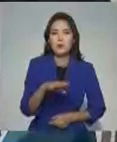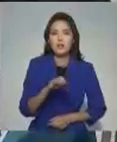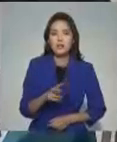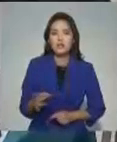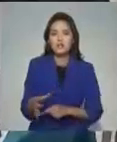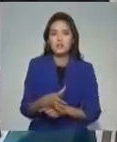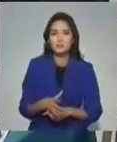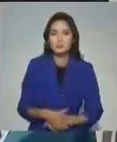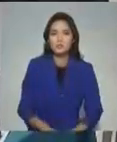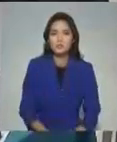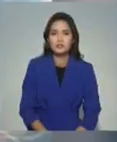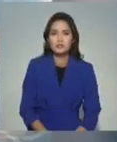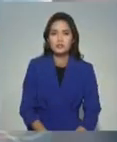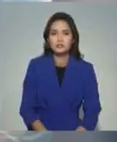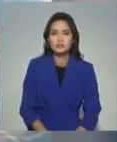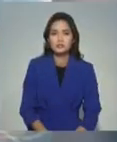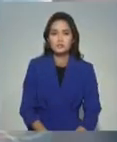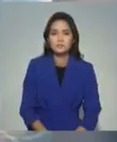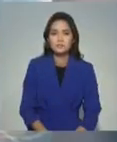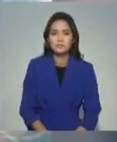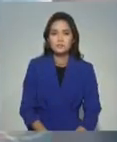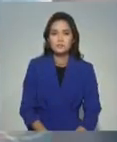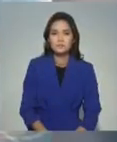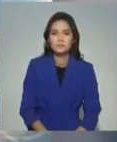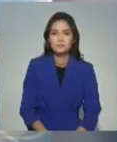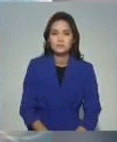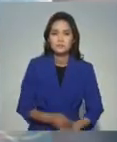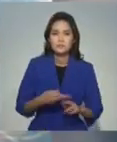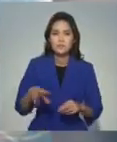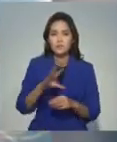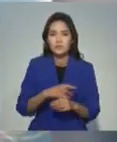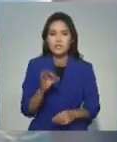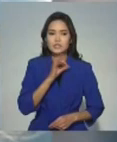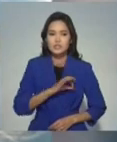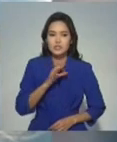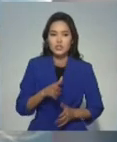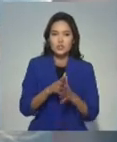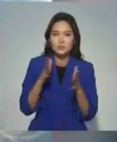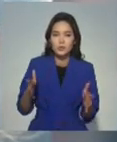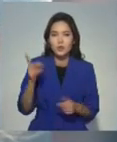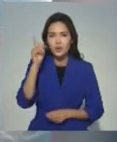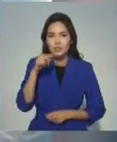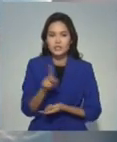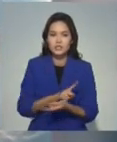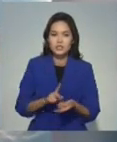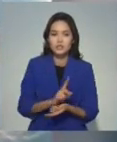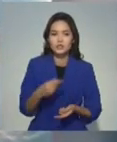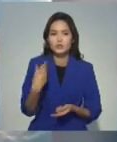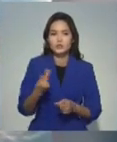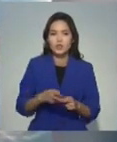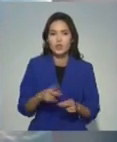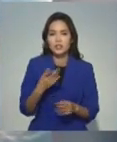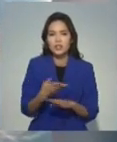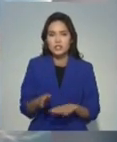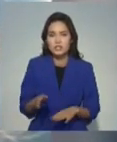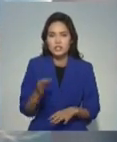и Республика. Они вынуждены будут фактически конкурировать за свое внимание, и при этом, что там будет находиться не только одна большая